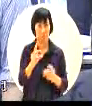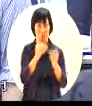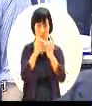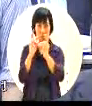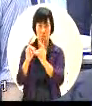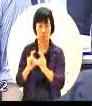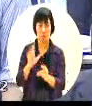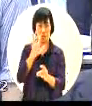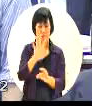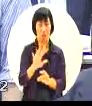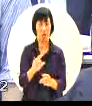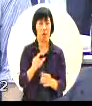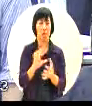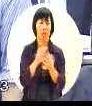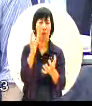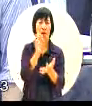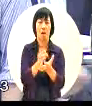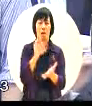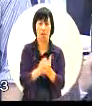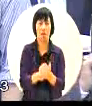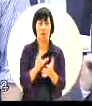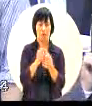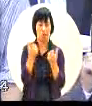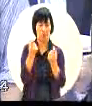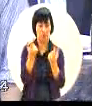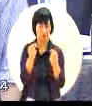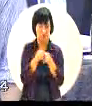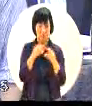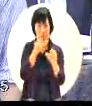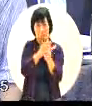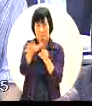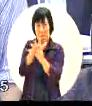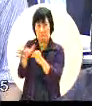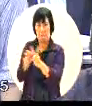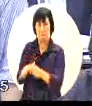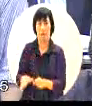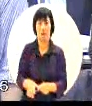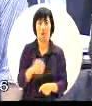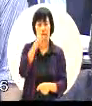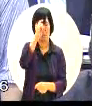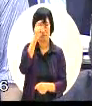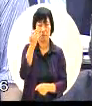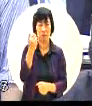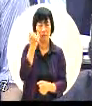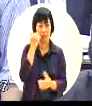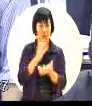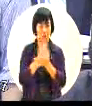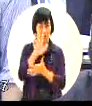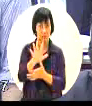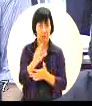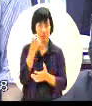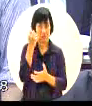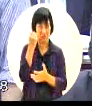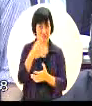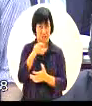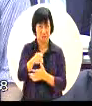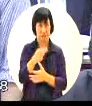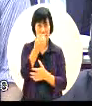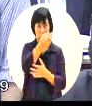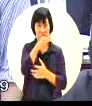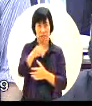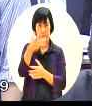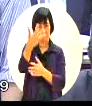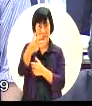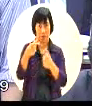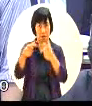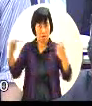继续非常俗，所以我们差不多都在满层的这个部分、啊、将来我们希望说在这个新的 9.8 公顷里面，我们可以